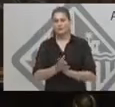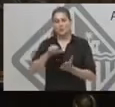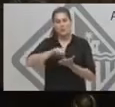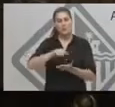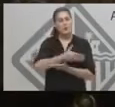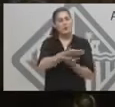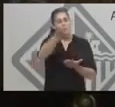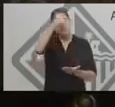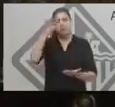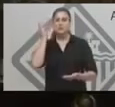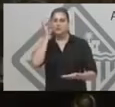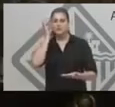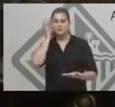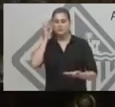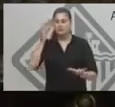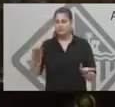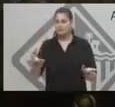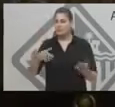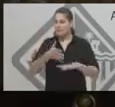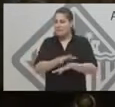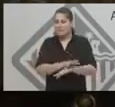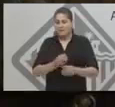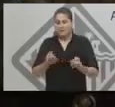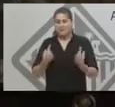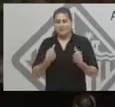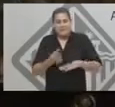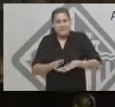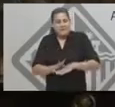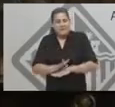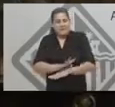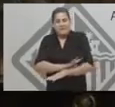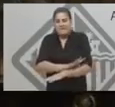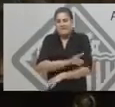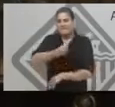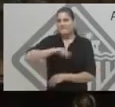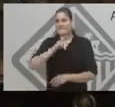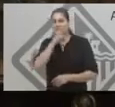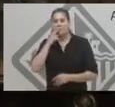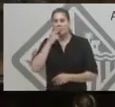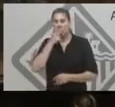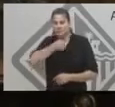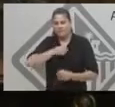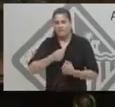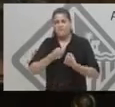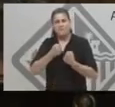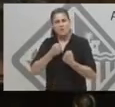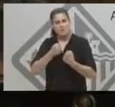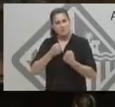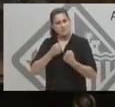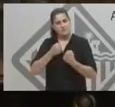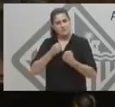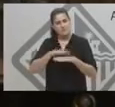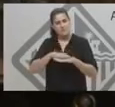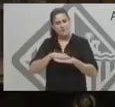Ciutadans i ciutadanes, Palma ens apassiona i ens sentim compromesos. Aquesta és la força que empeny la nostra acció